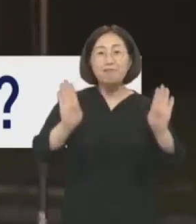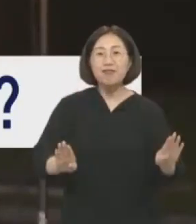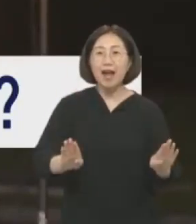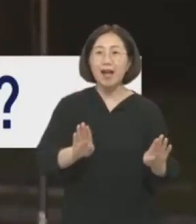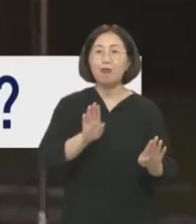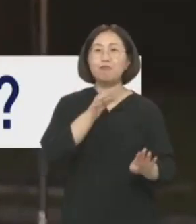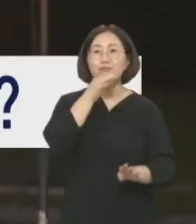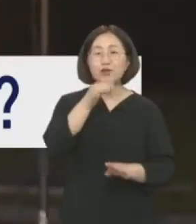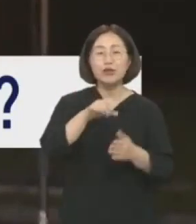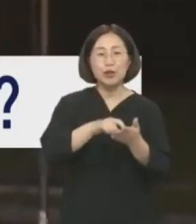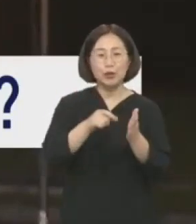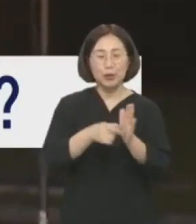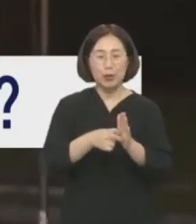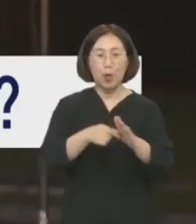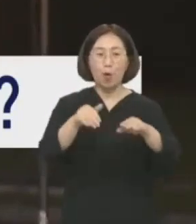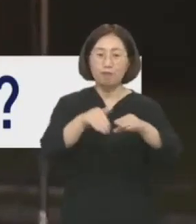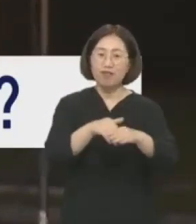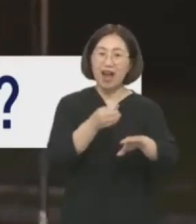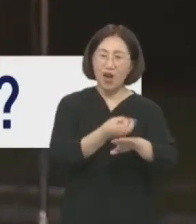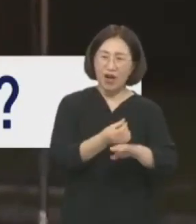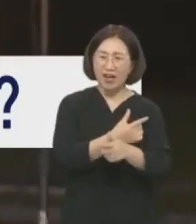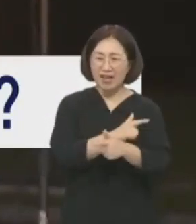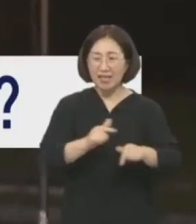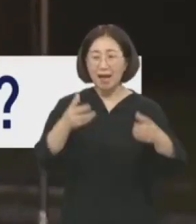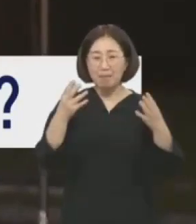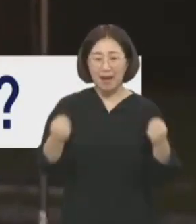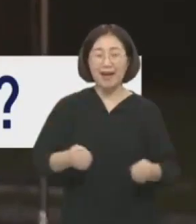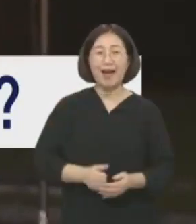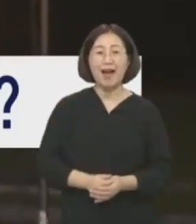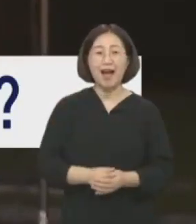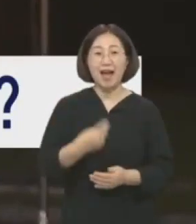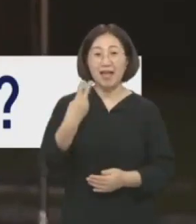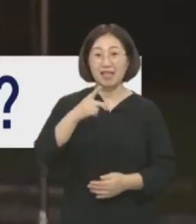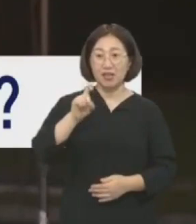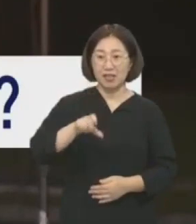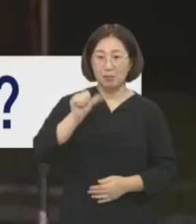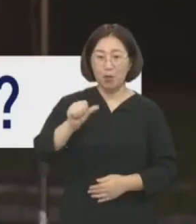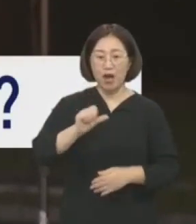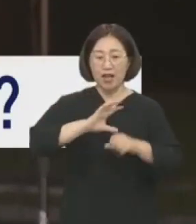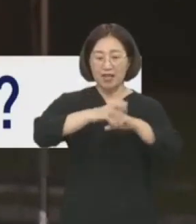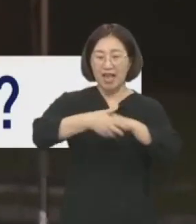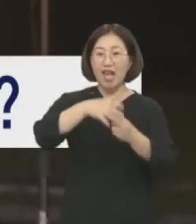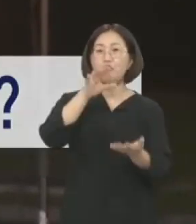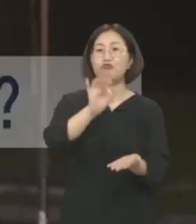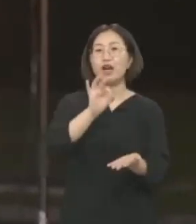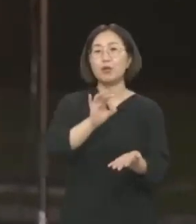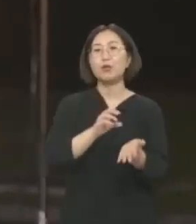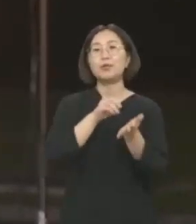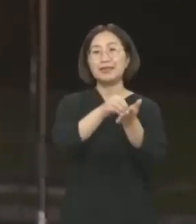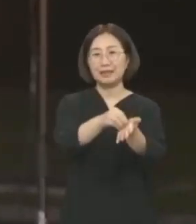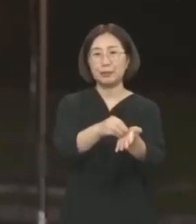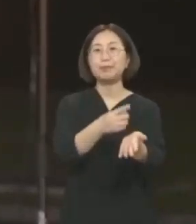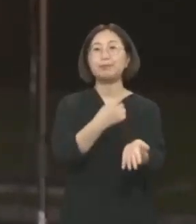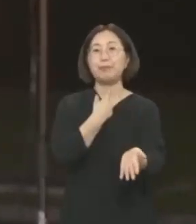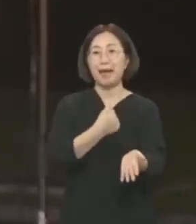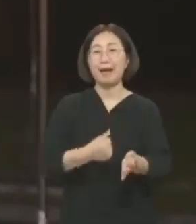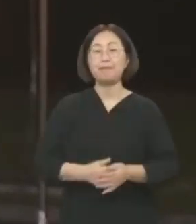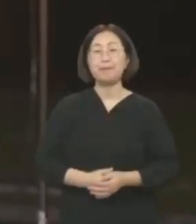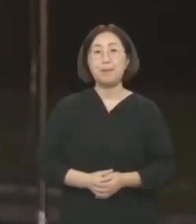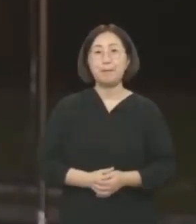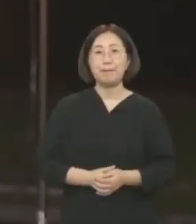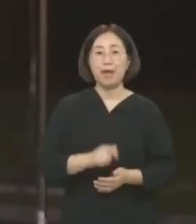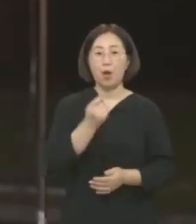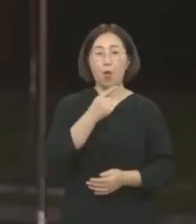문화유산이 많이 있습니다. 그래서 지난 2015년에 유네스코 세계유산으로 등재되기도 했습니다.